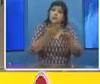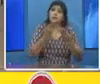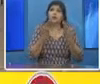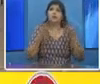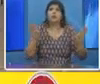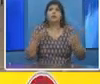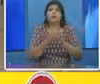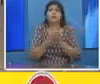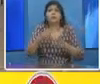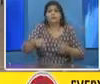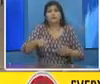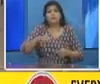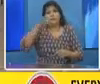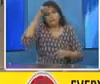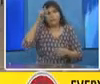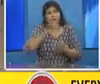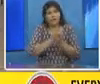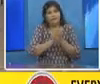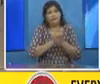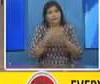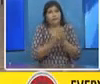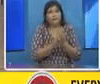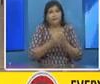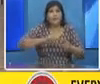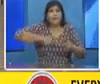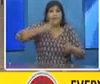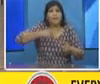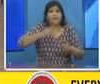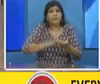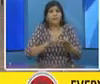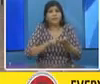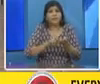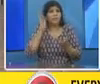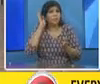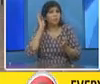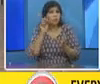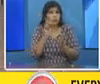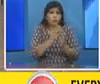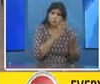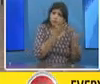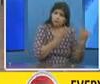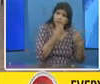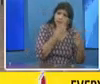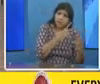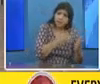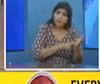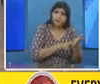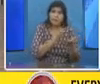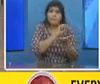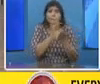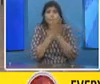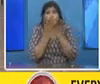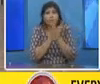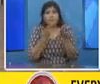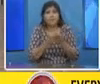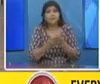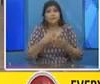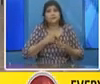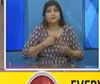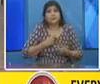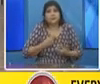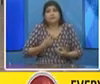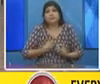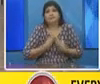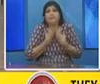प्यारे देशवासियों, हर महीने हम ऐसी खबरें पढ़ते और देखते हैं जो हमें भावुक